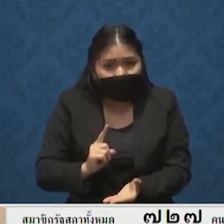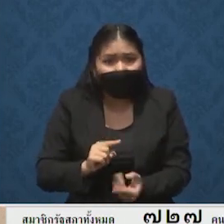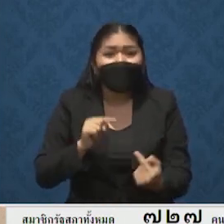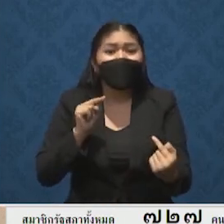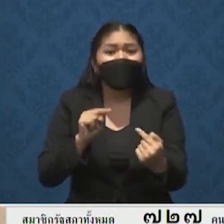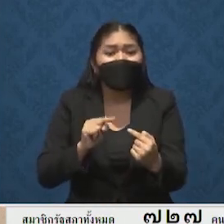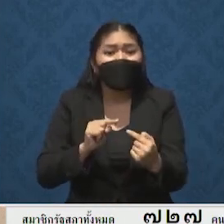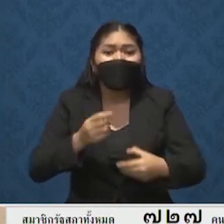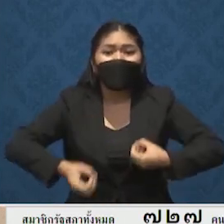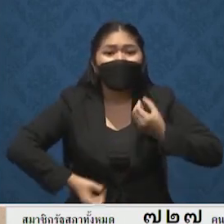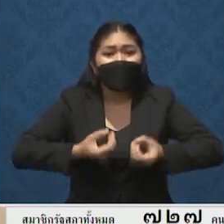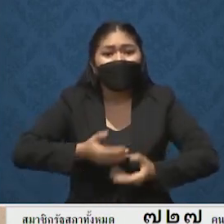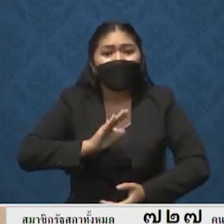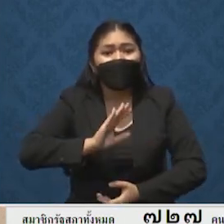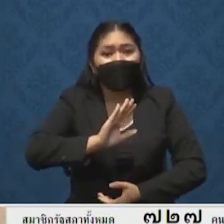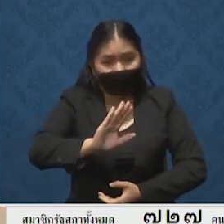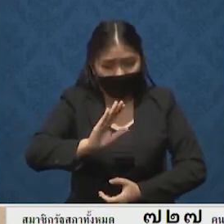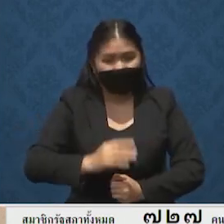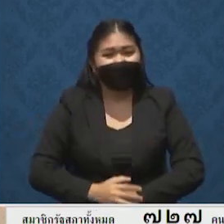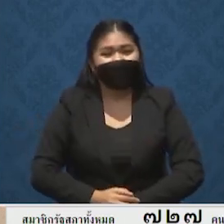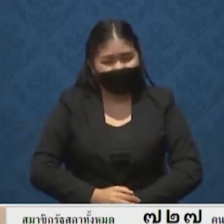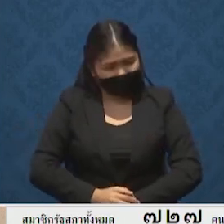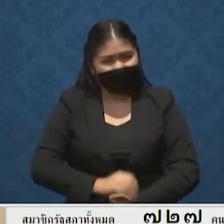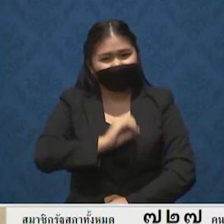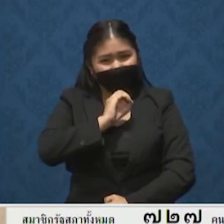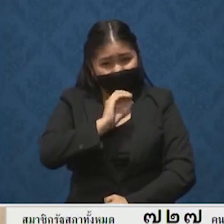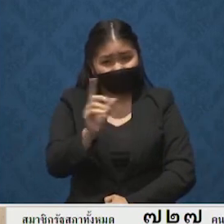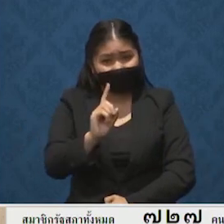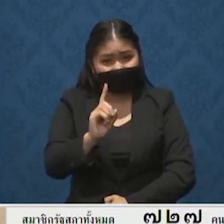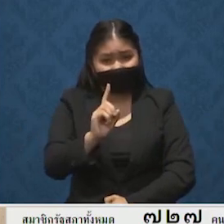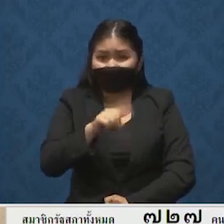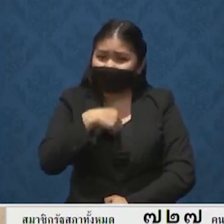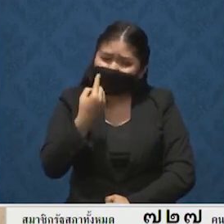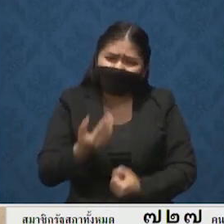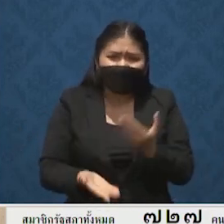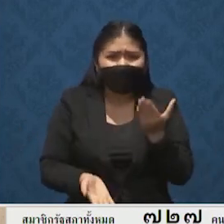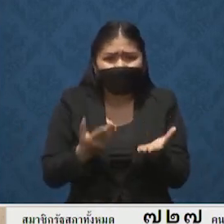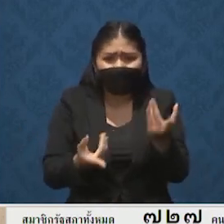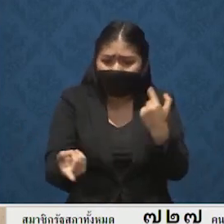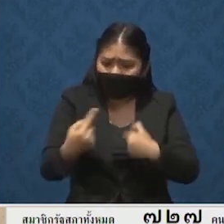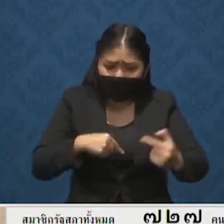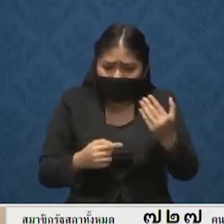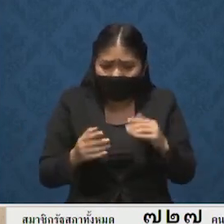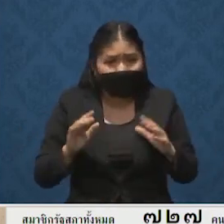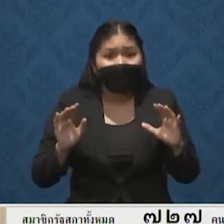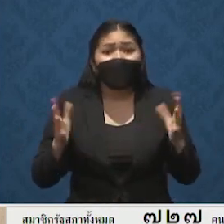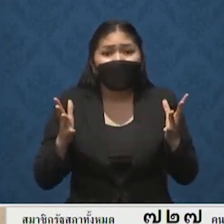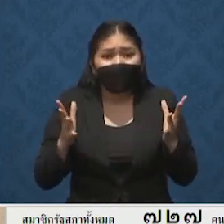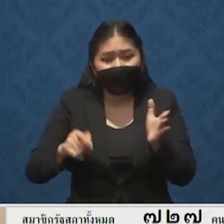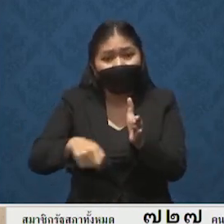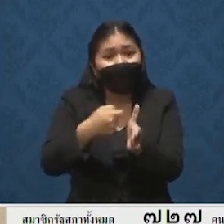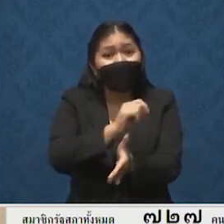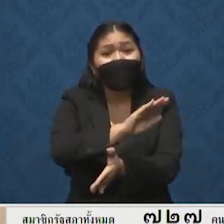ากอันนี้ให้ความเคารพและย้ำอีกครั้งหนึ่งว่าคนที่ไม่มาประชุมเป็นเหตุผลเขาอย่าไปวิจ